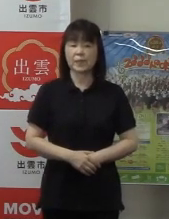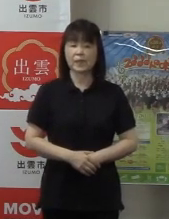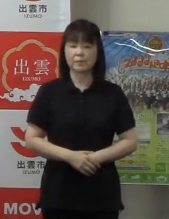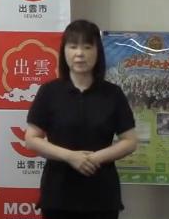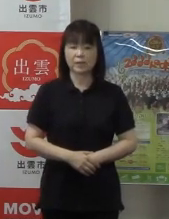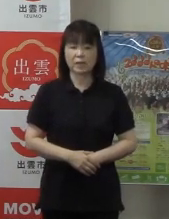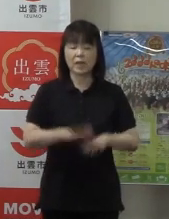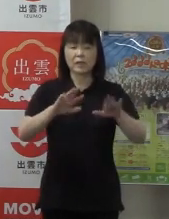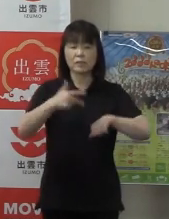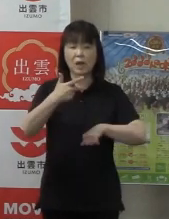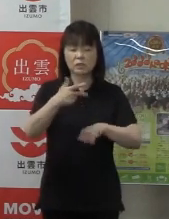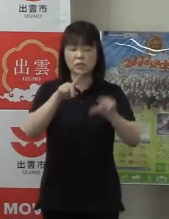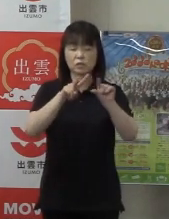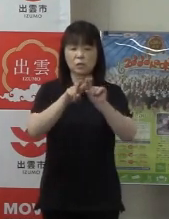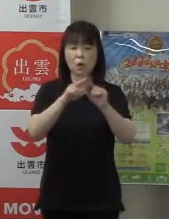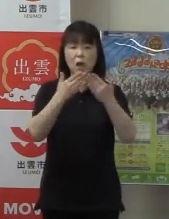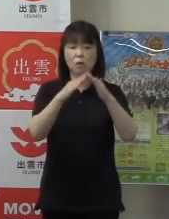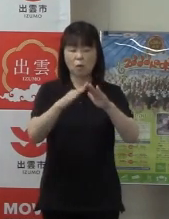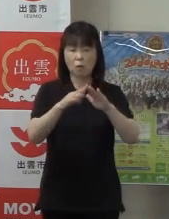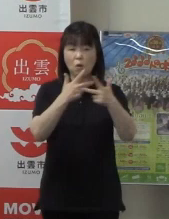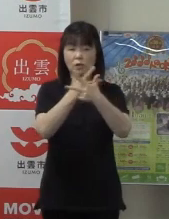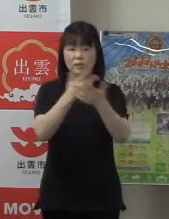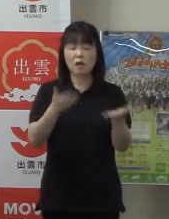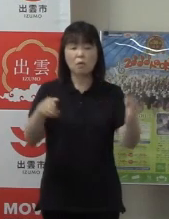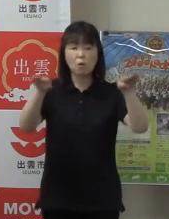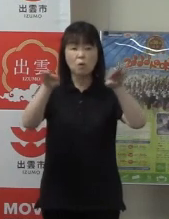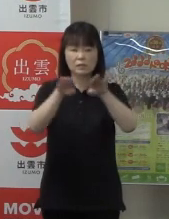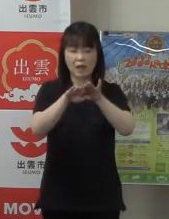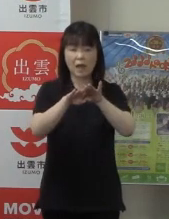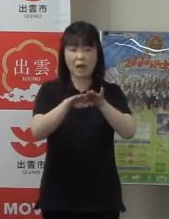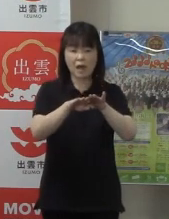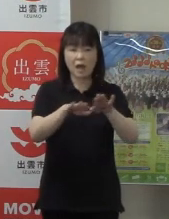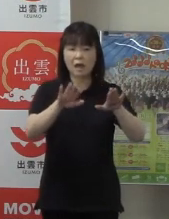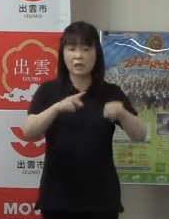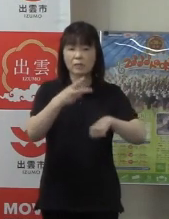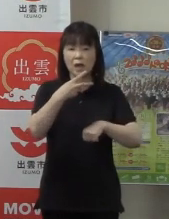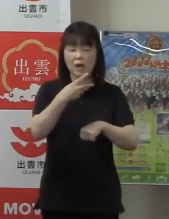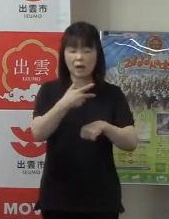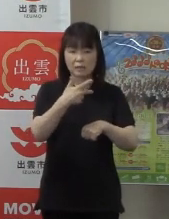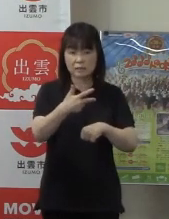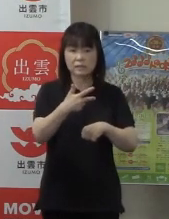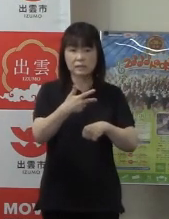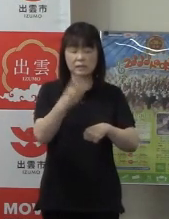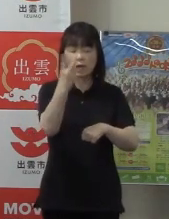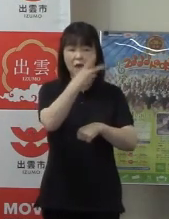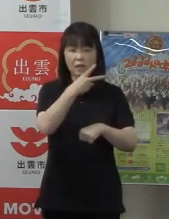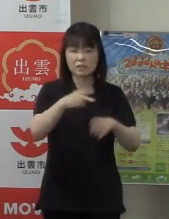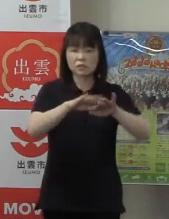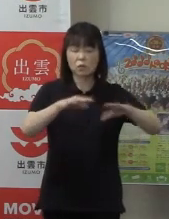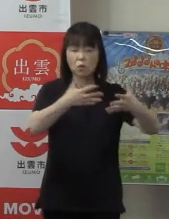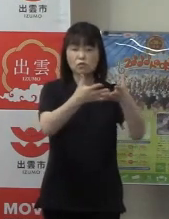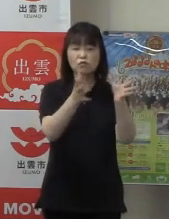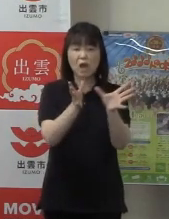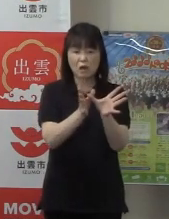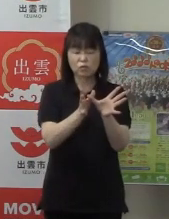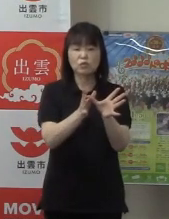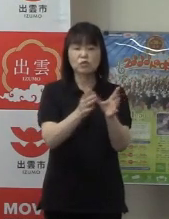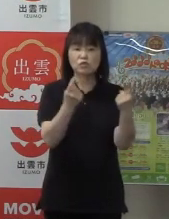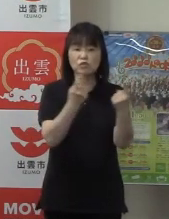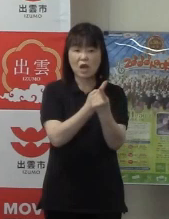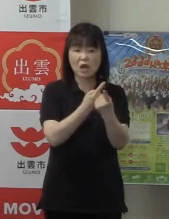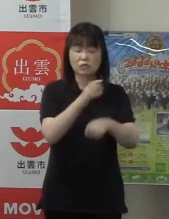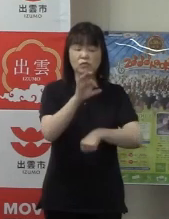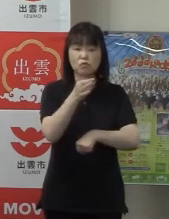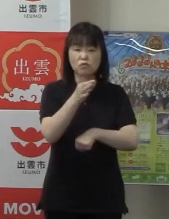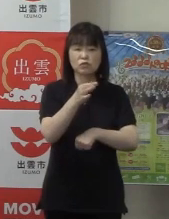次に今市小学校北校舎今市第二児童クラブ改築事業でありますが、これは減額補